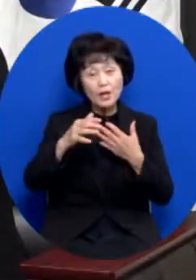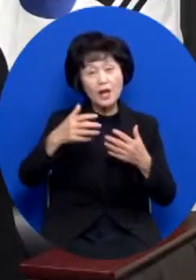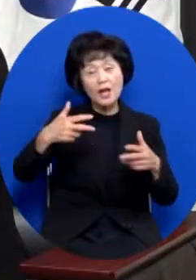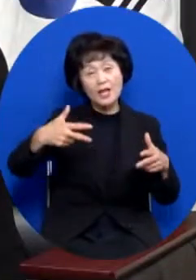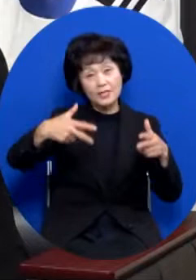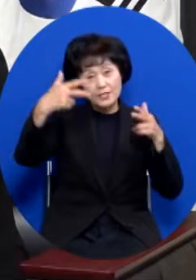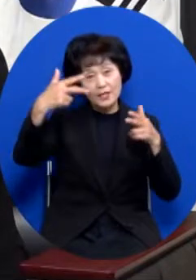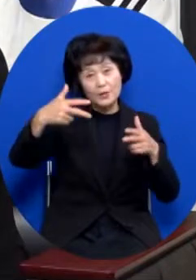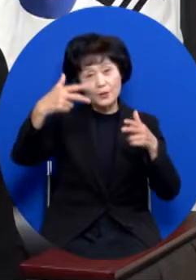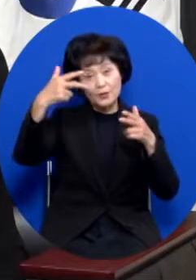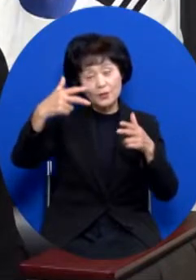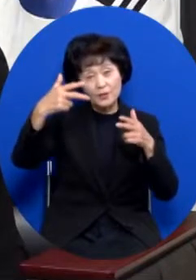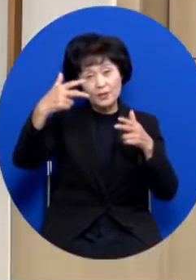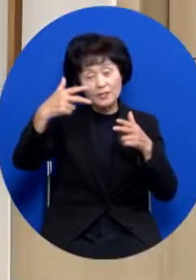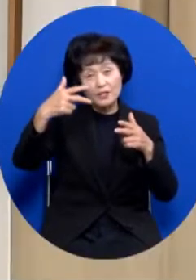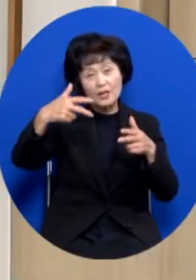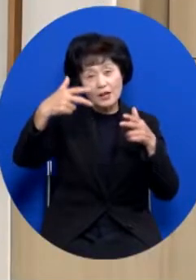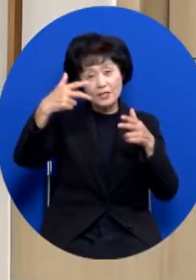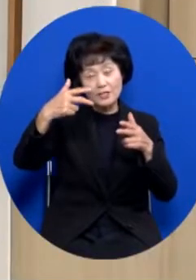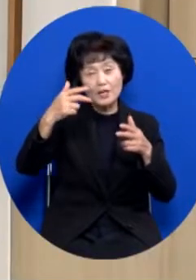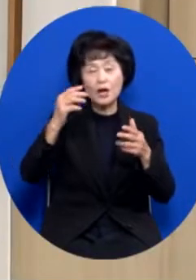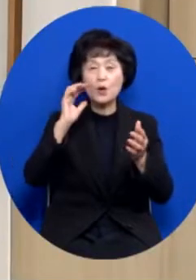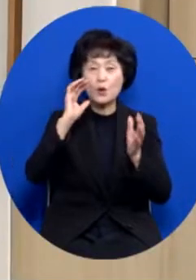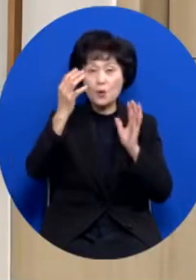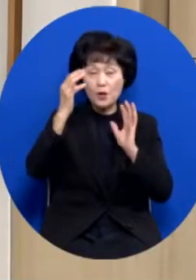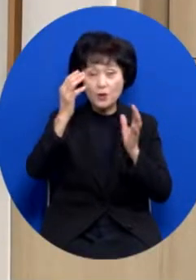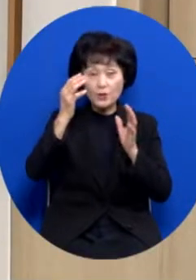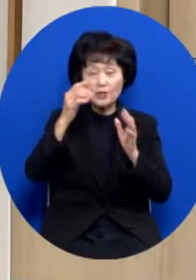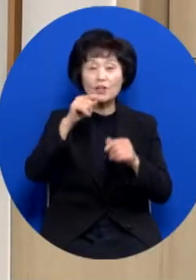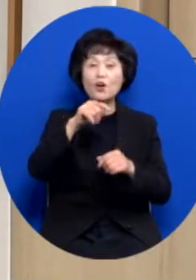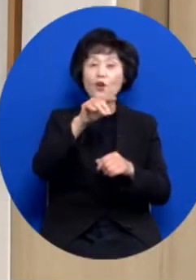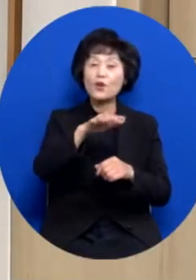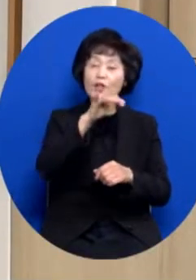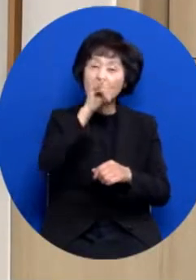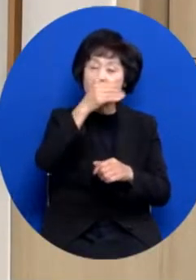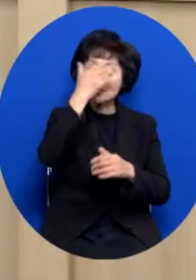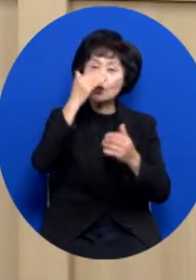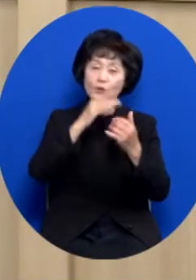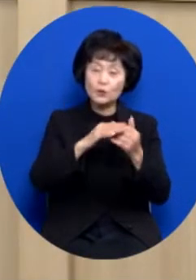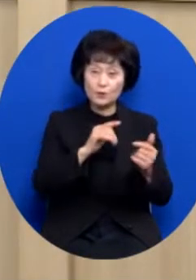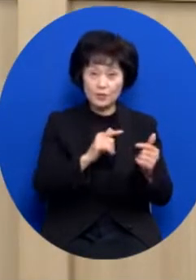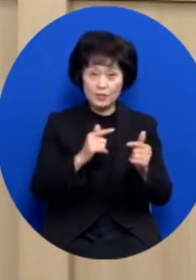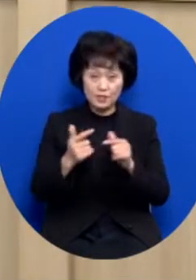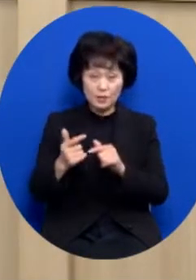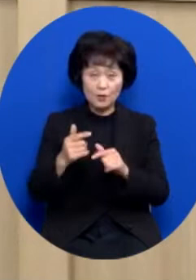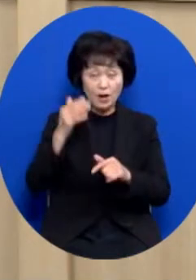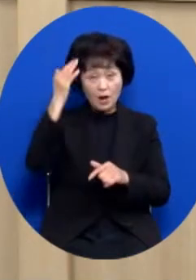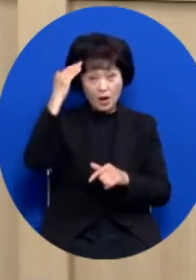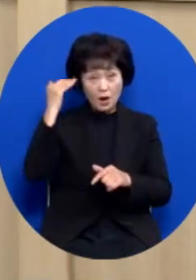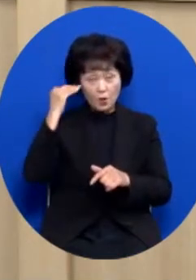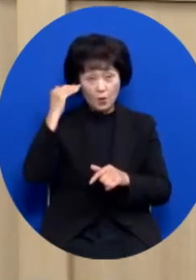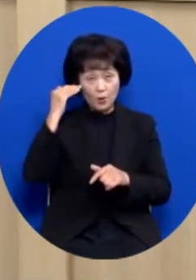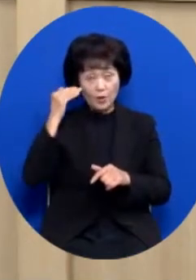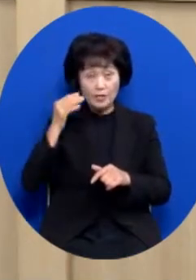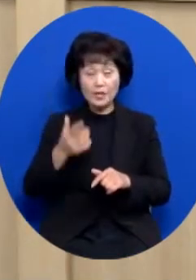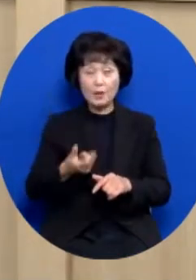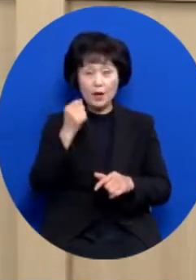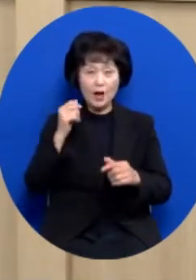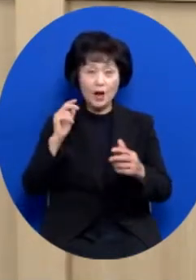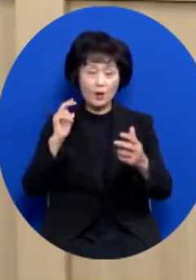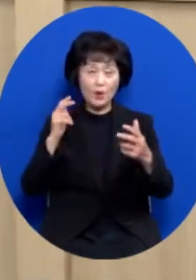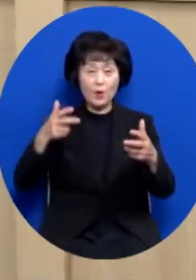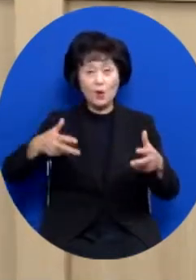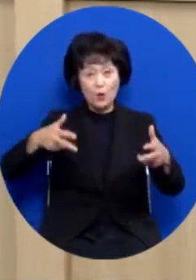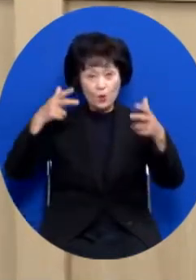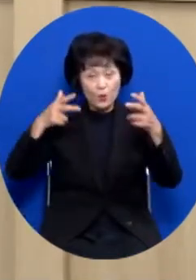통해서 여러가지 화상 회의를 통해서 지속적으로 거기에 남아있는 청소년들과 또 한국에서 원격으로 소통할 수 있는